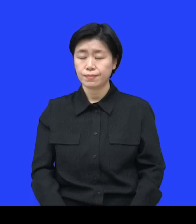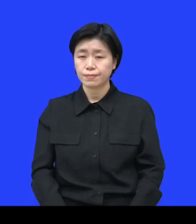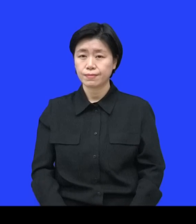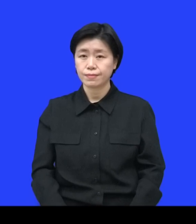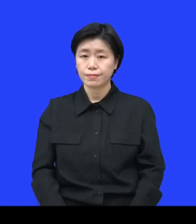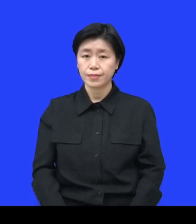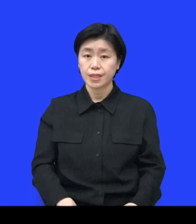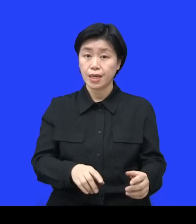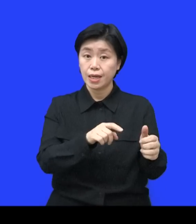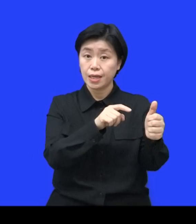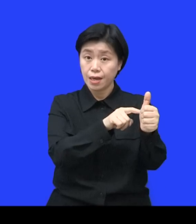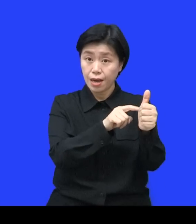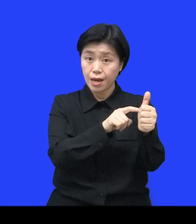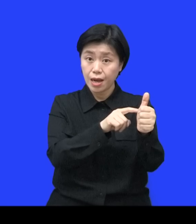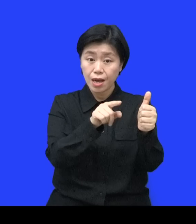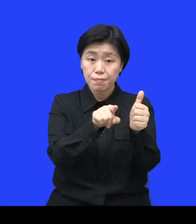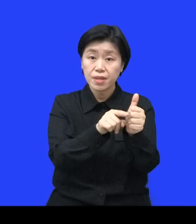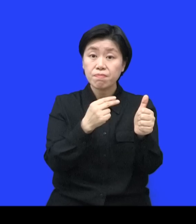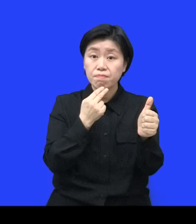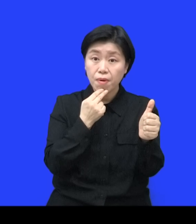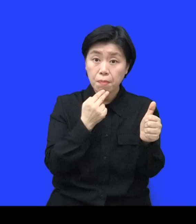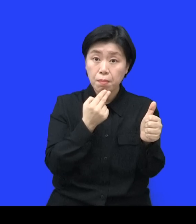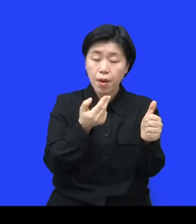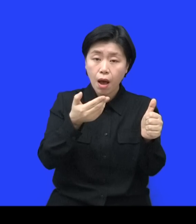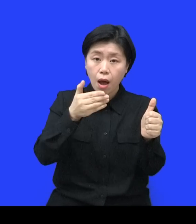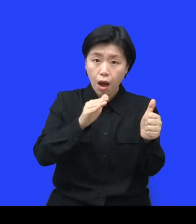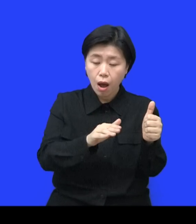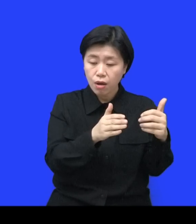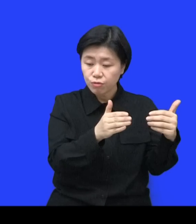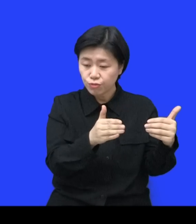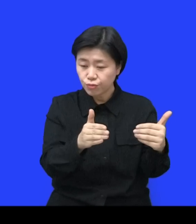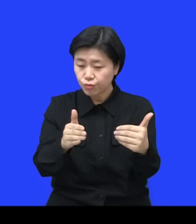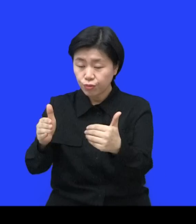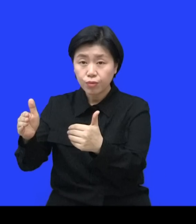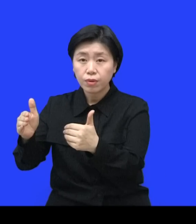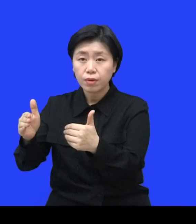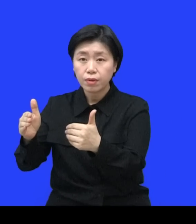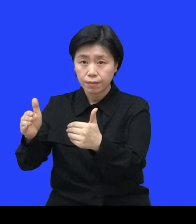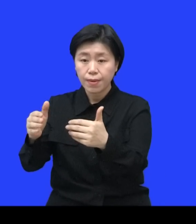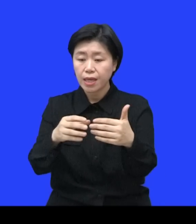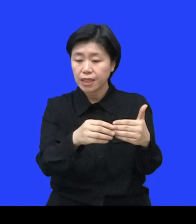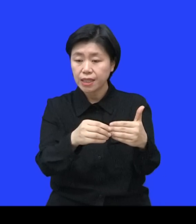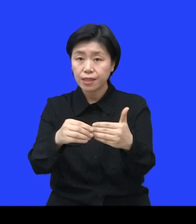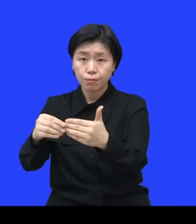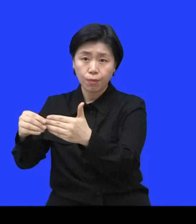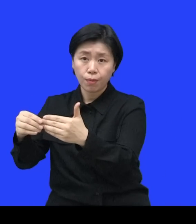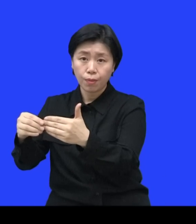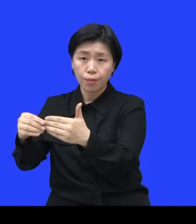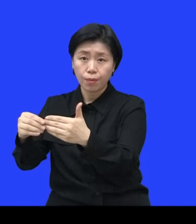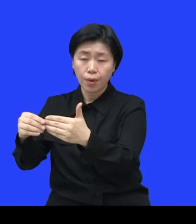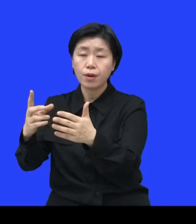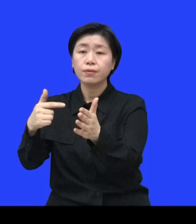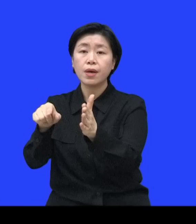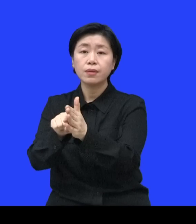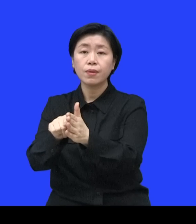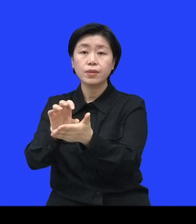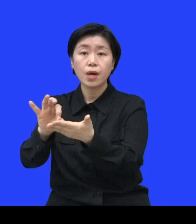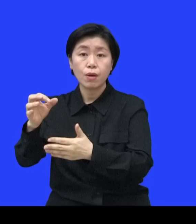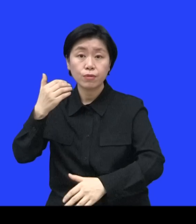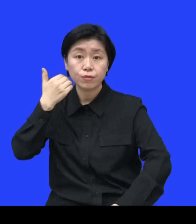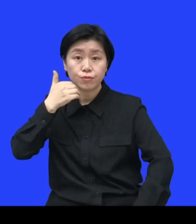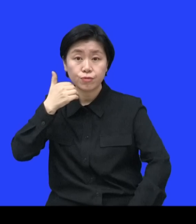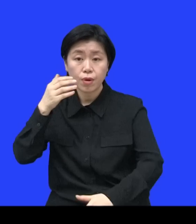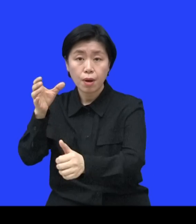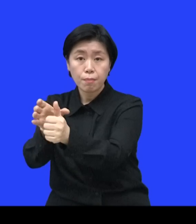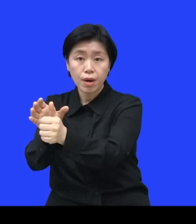이 영혼의 운명을 가를 수 있는 키를 하나님께서 누구를 사용하시느냐.